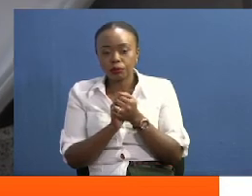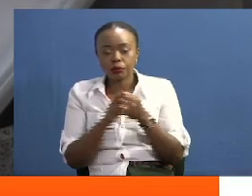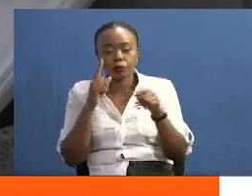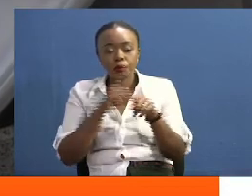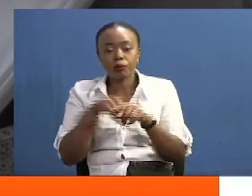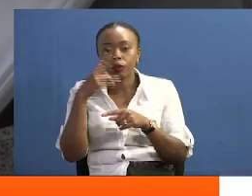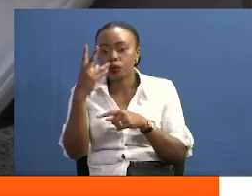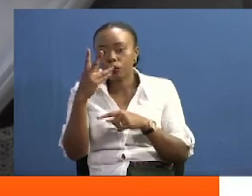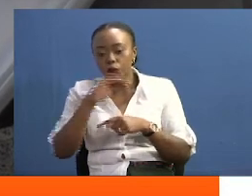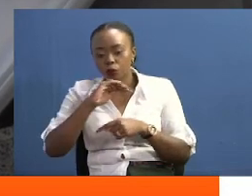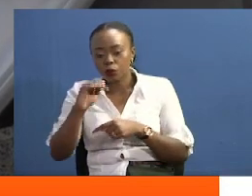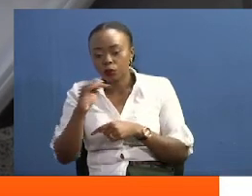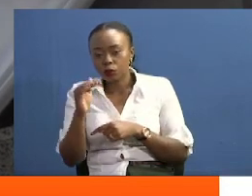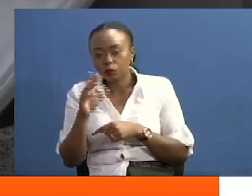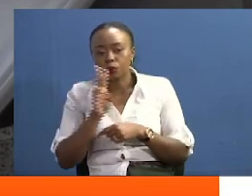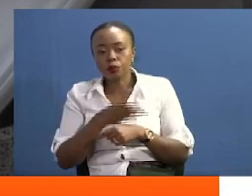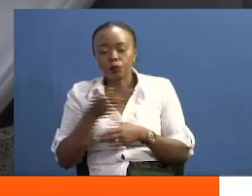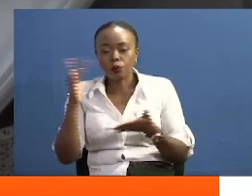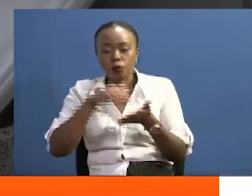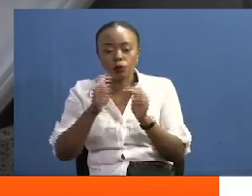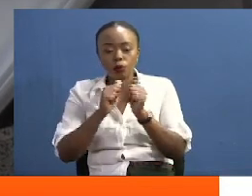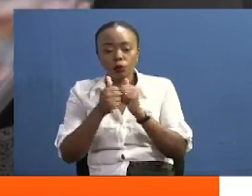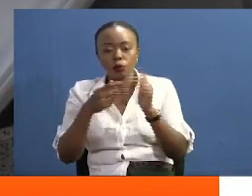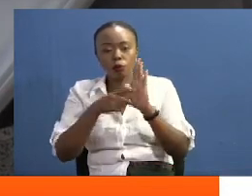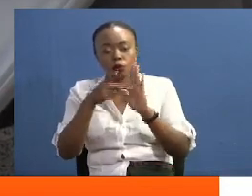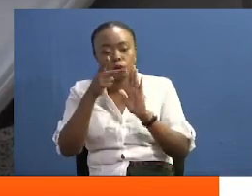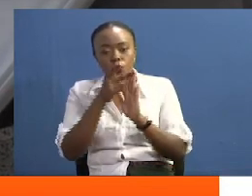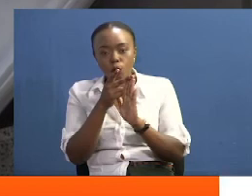as four counties, we came up with a program,